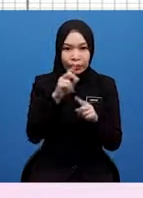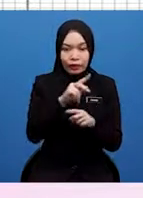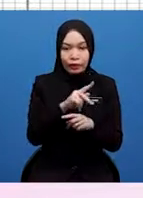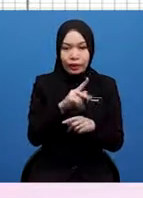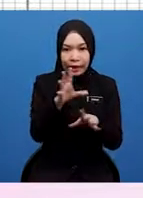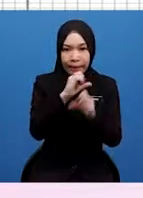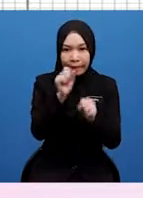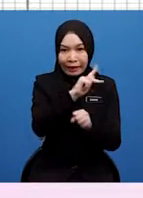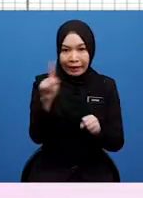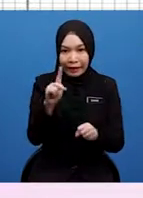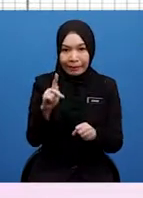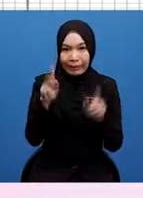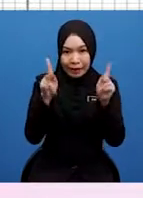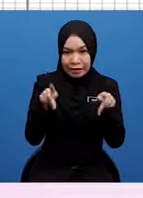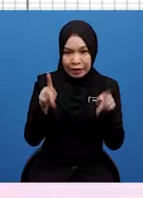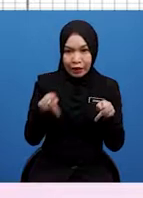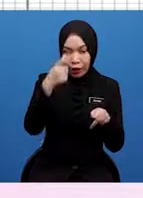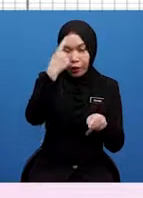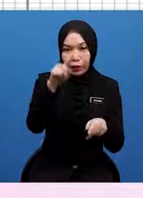Y untuk melukis graf.